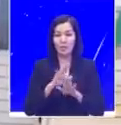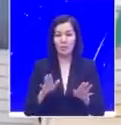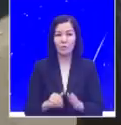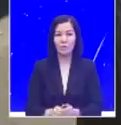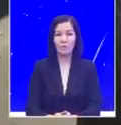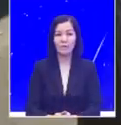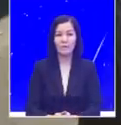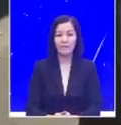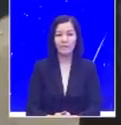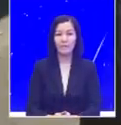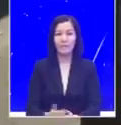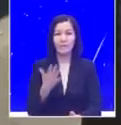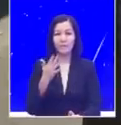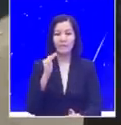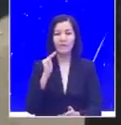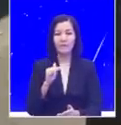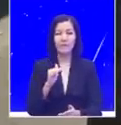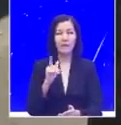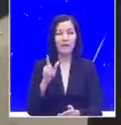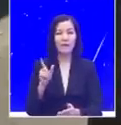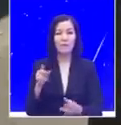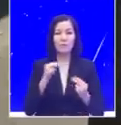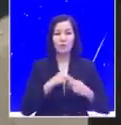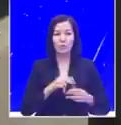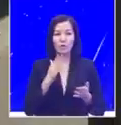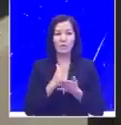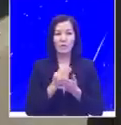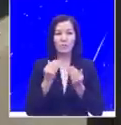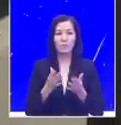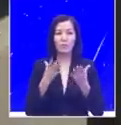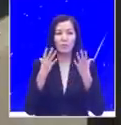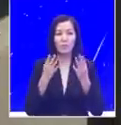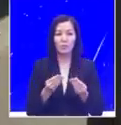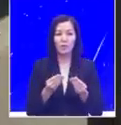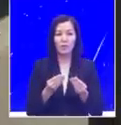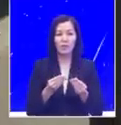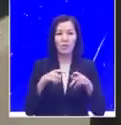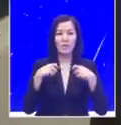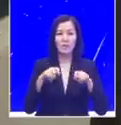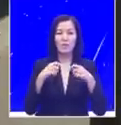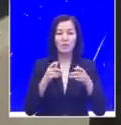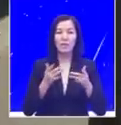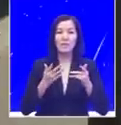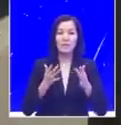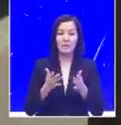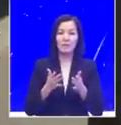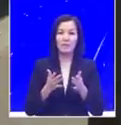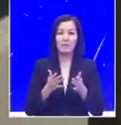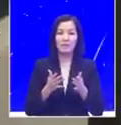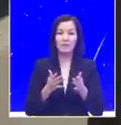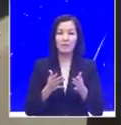айтты. 5000-дай адам сауда жасайды. Бүгінгі күні міне осы саудагерлердің талаптары